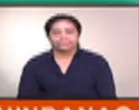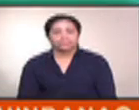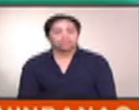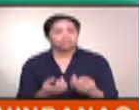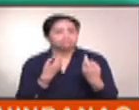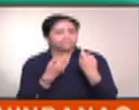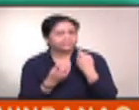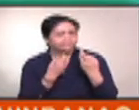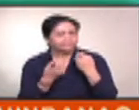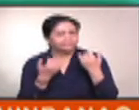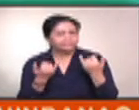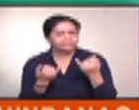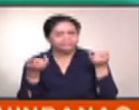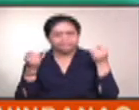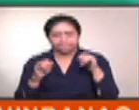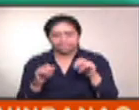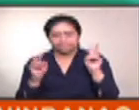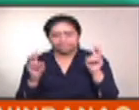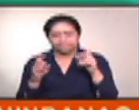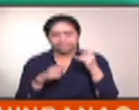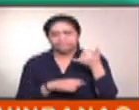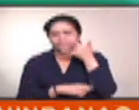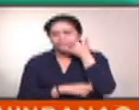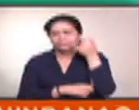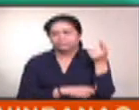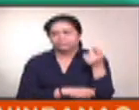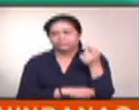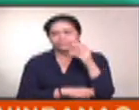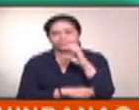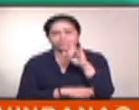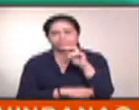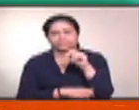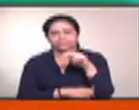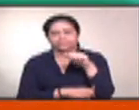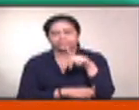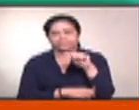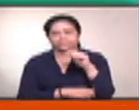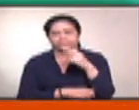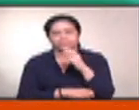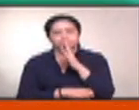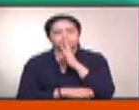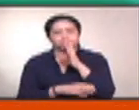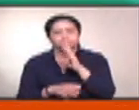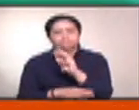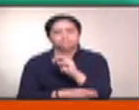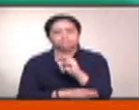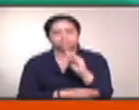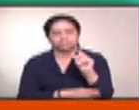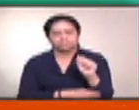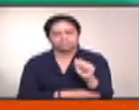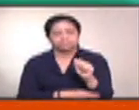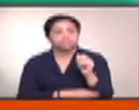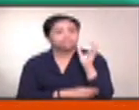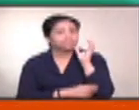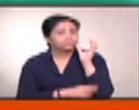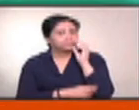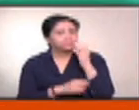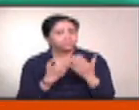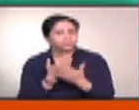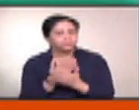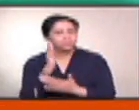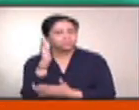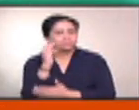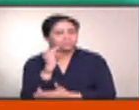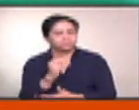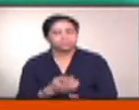Para malinawan tayo sa isyung ito, nasa kabilang linya si Celine Pialago, spokesperson ng MMDA. Miss Celine, magandang tanghali